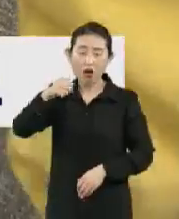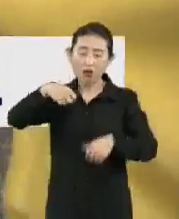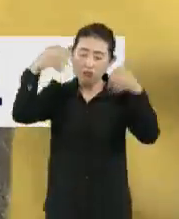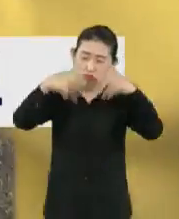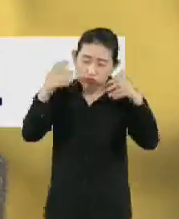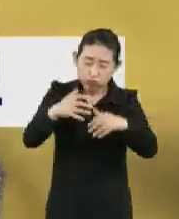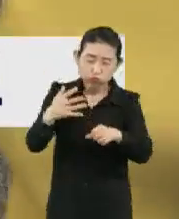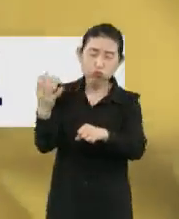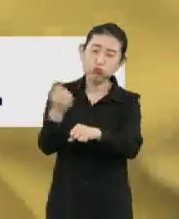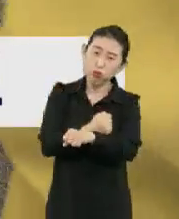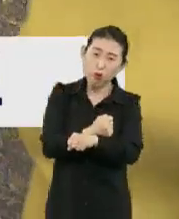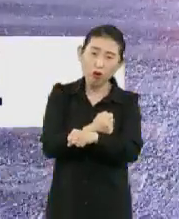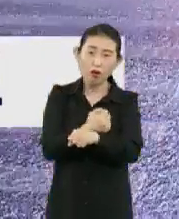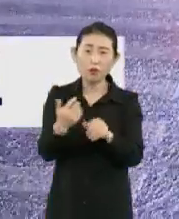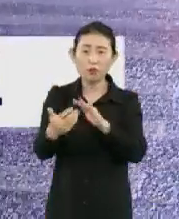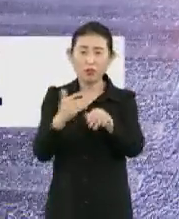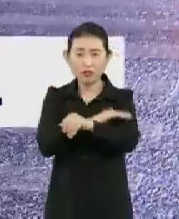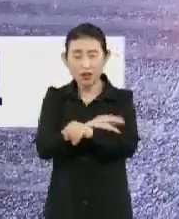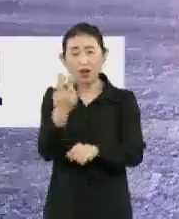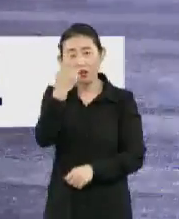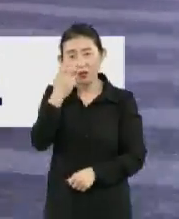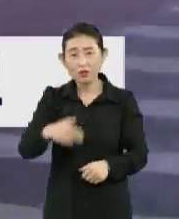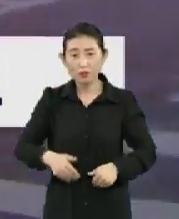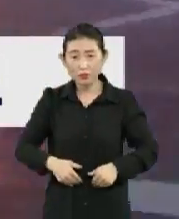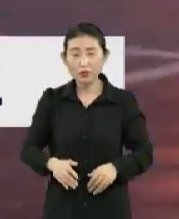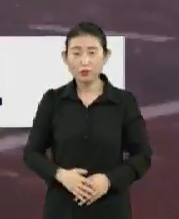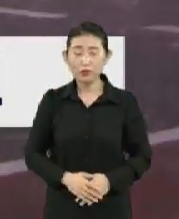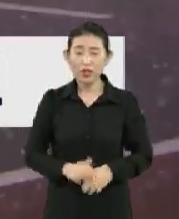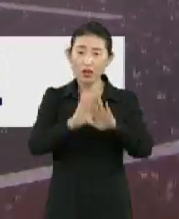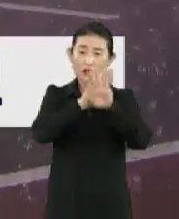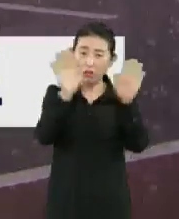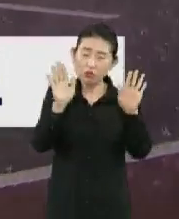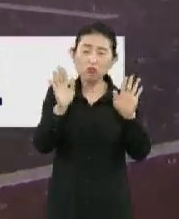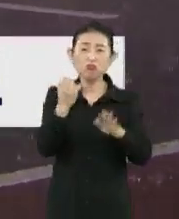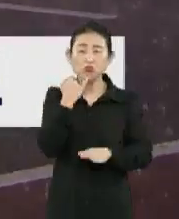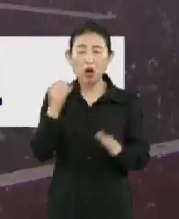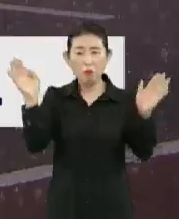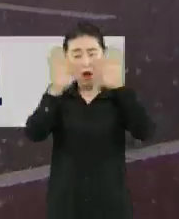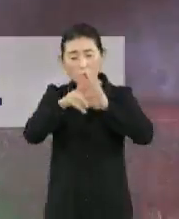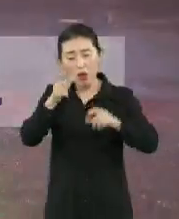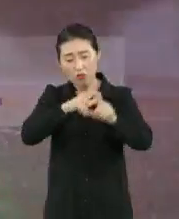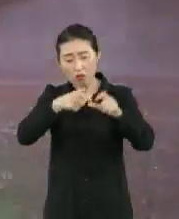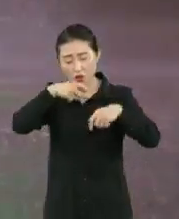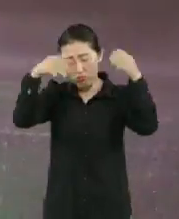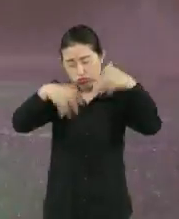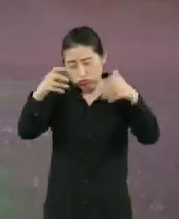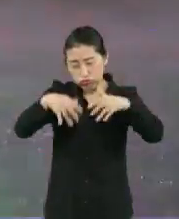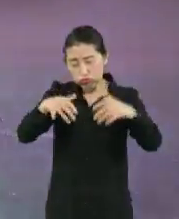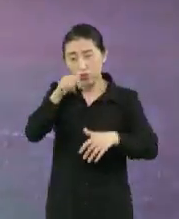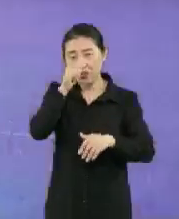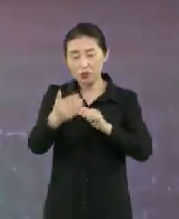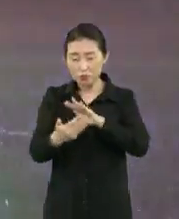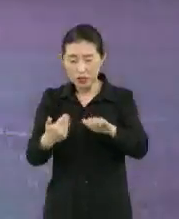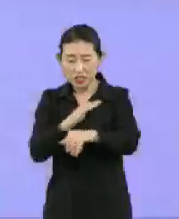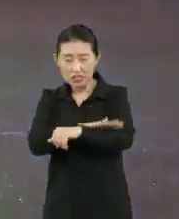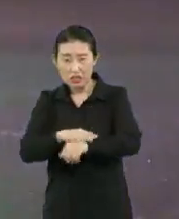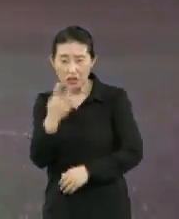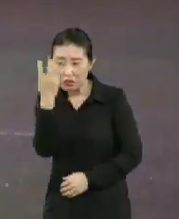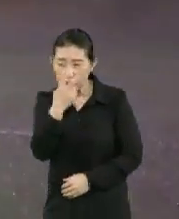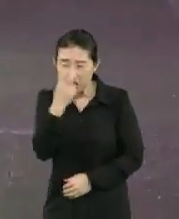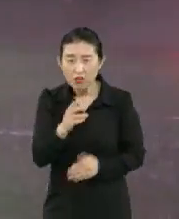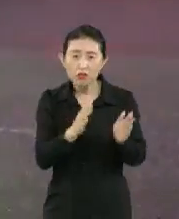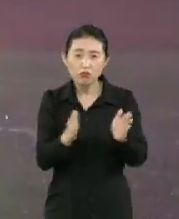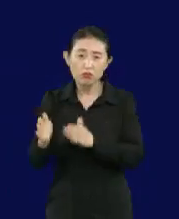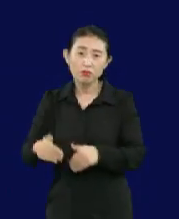중요성은 더욱 강조되고 있습니다. 특히 기상 전문가들은 낮보다 밤에 비가 집중되는 장마 특성상 미리 준비하고 대비해야